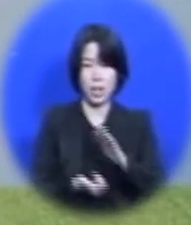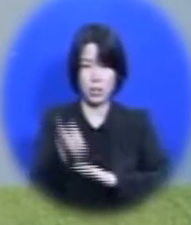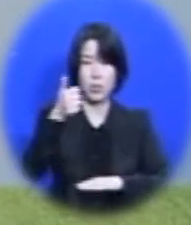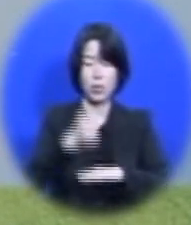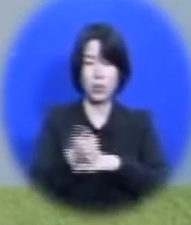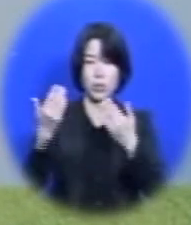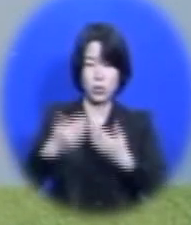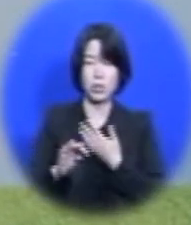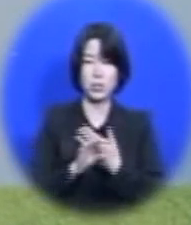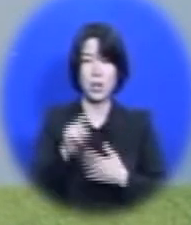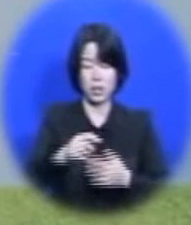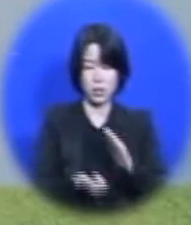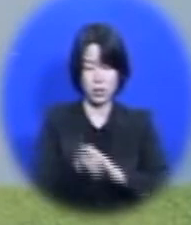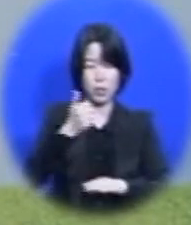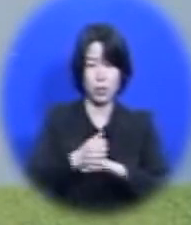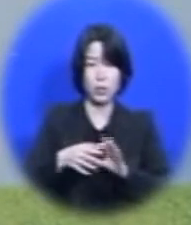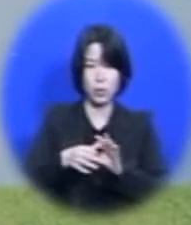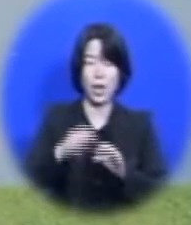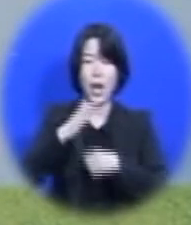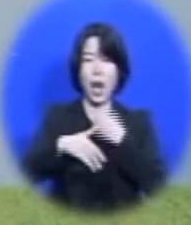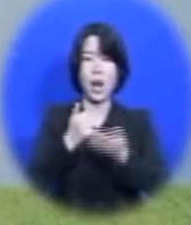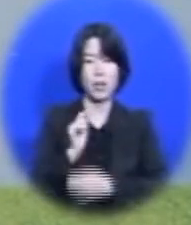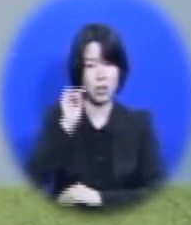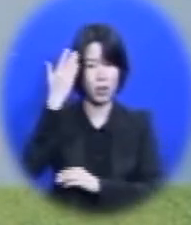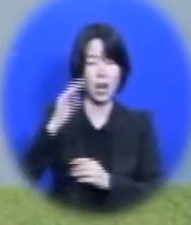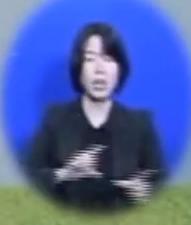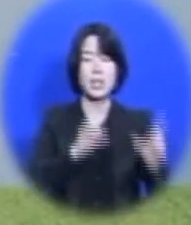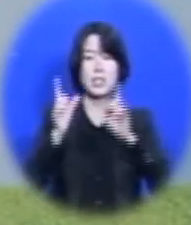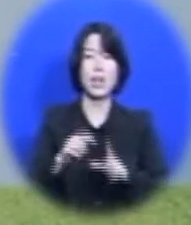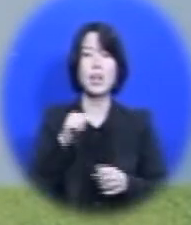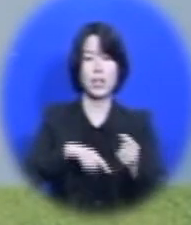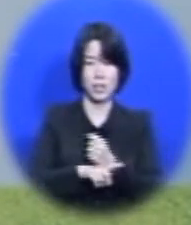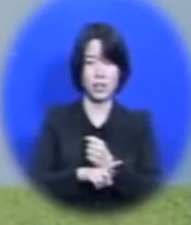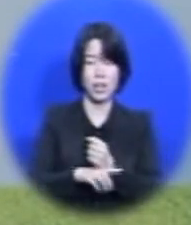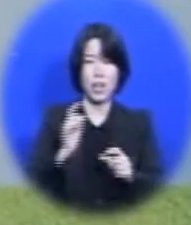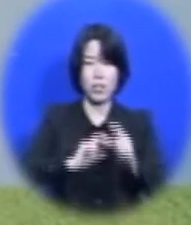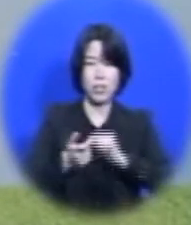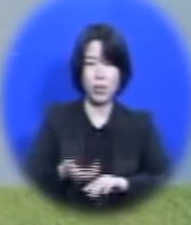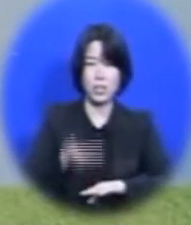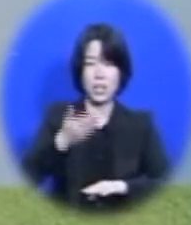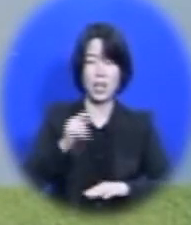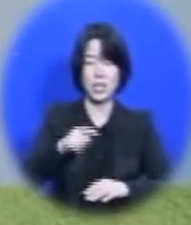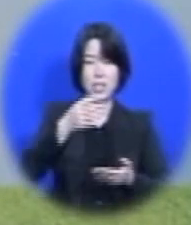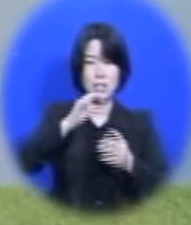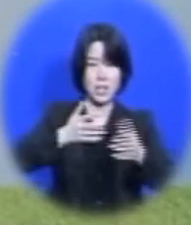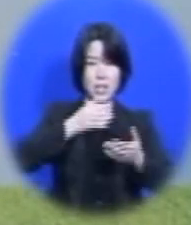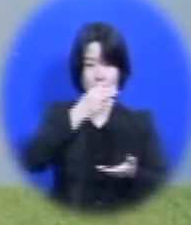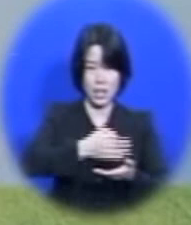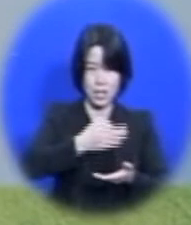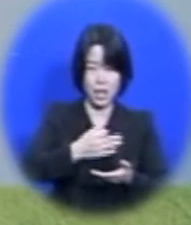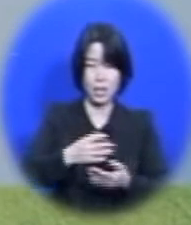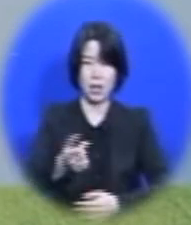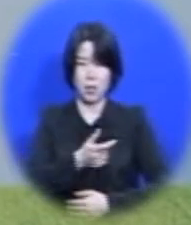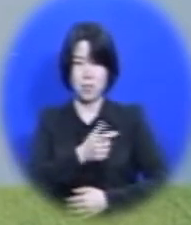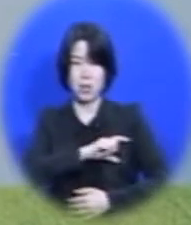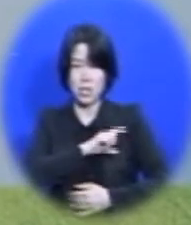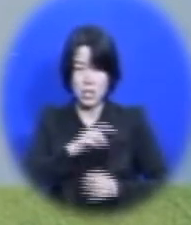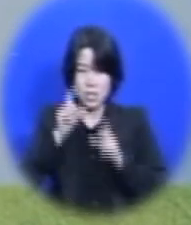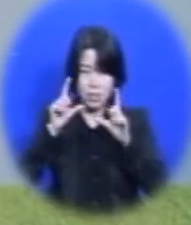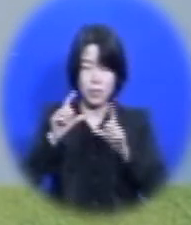그 성공을 통해 하나님 영광 위에 살라는 것일 뿐이지 더 이상 이 세상의 재산이나 또는 명예나